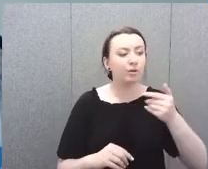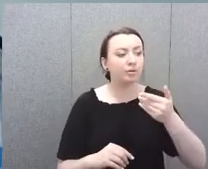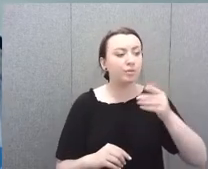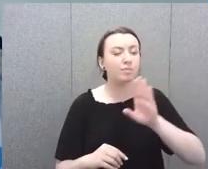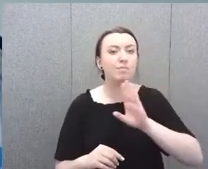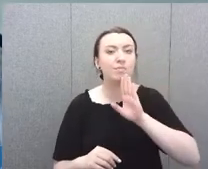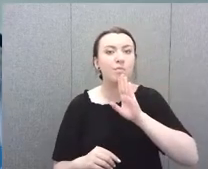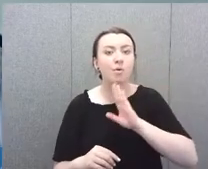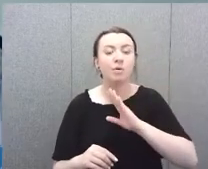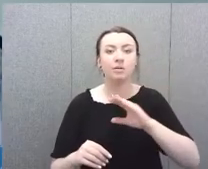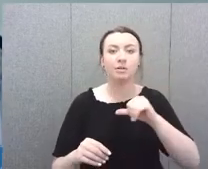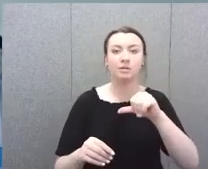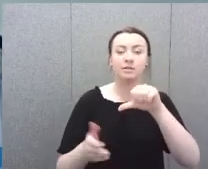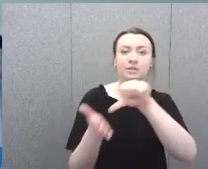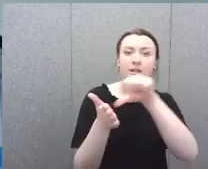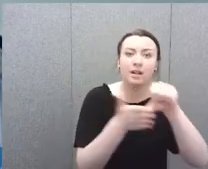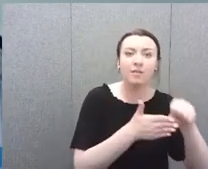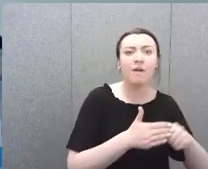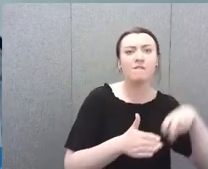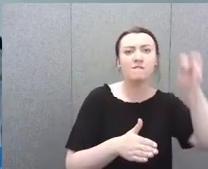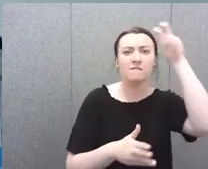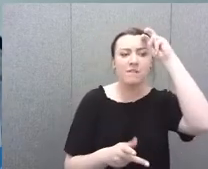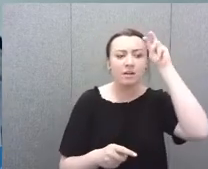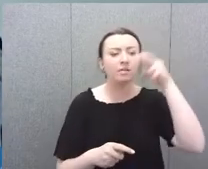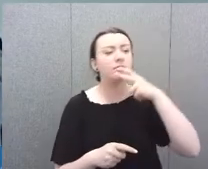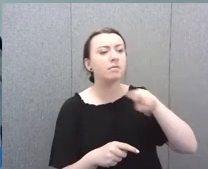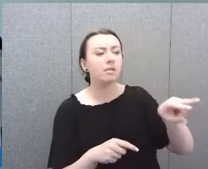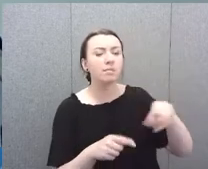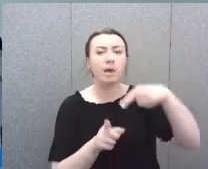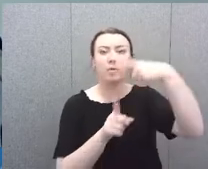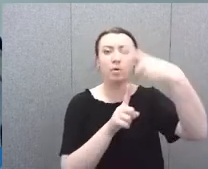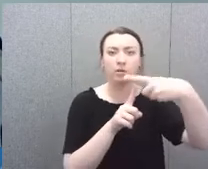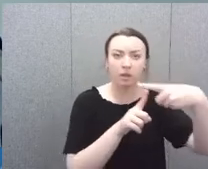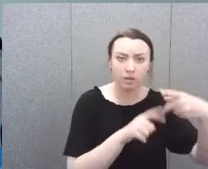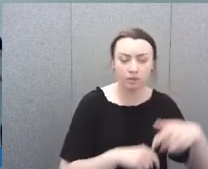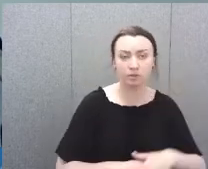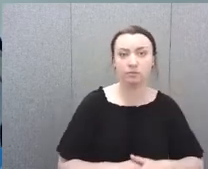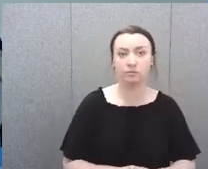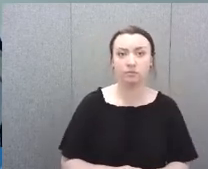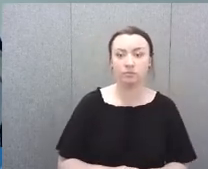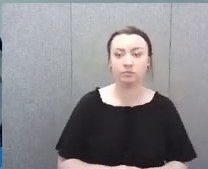наблюдательные советы государственных предприятий, включая